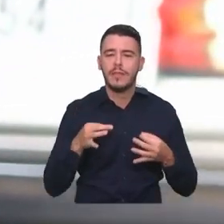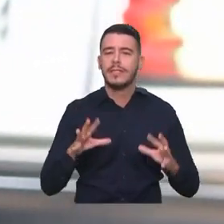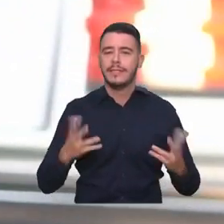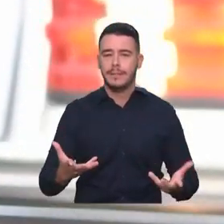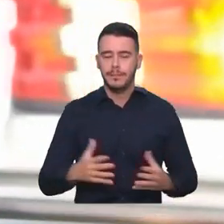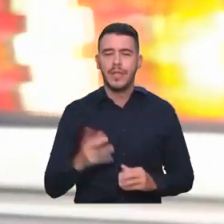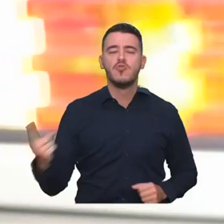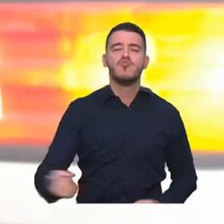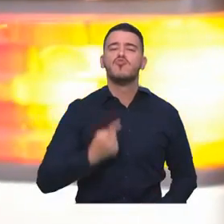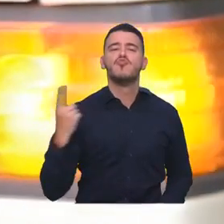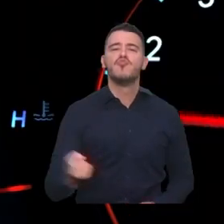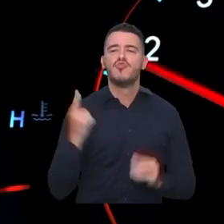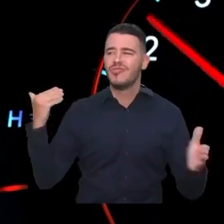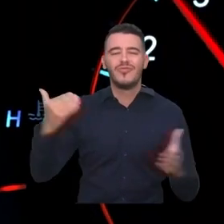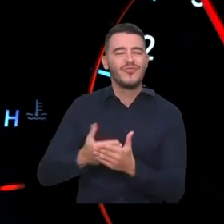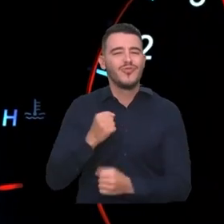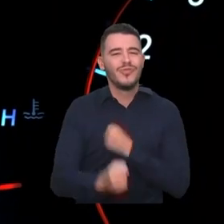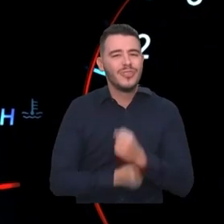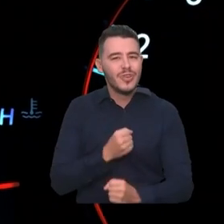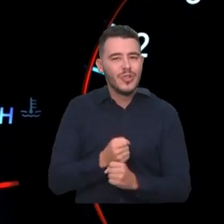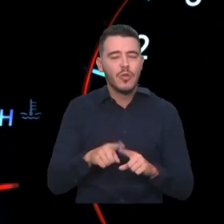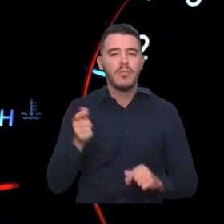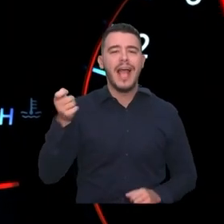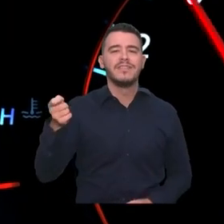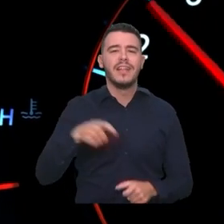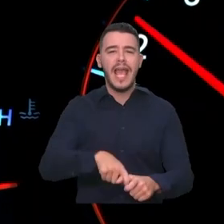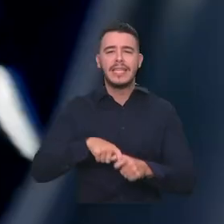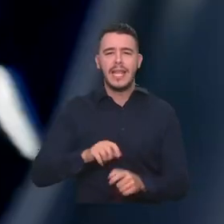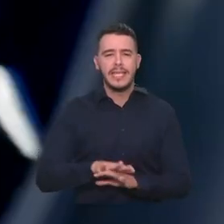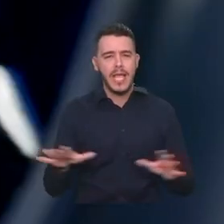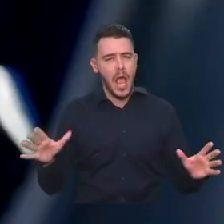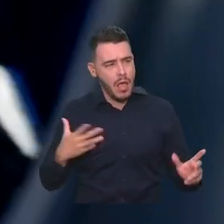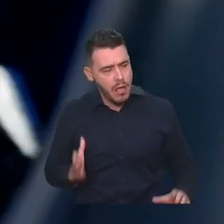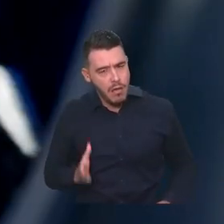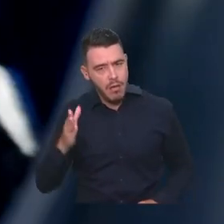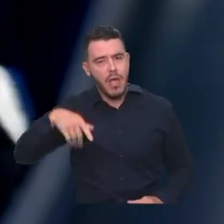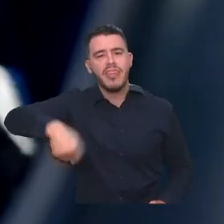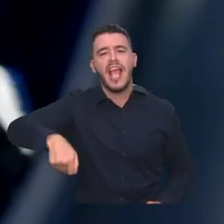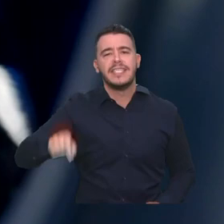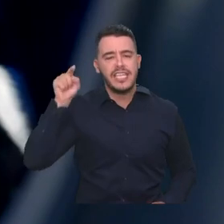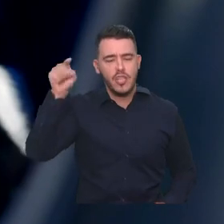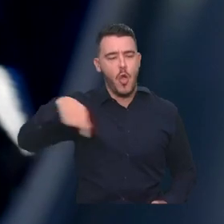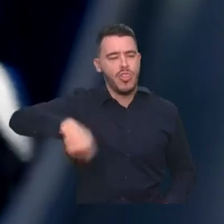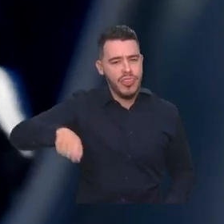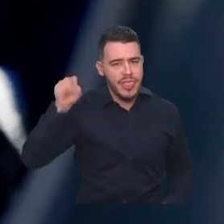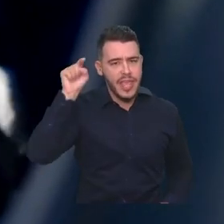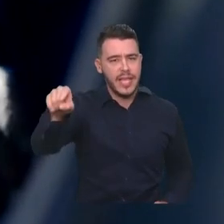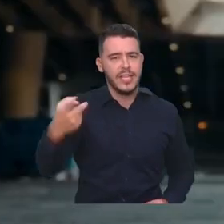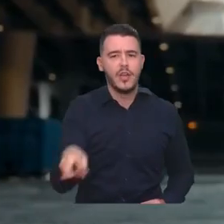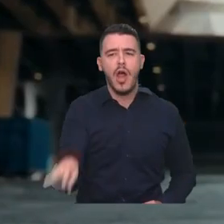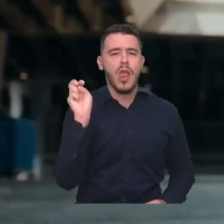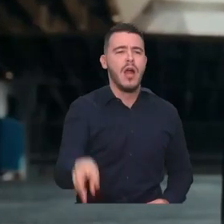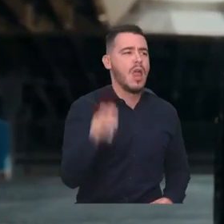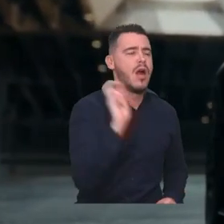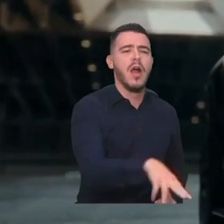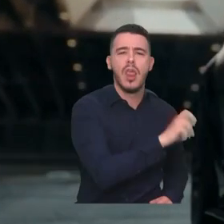Όλο και συχνότερα τα τελευταία χρόνια οι ασφαλιστικές εταιρείες προσφεύγουν στη δικαιοσύνη μετά από κλοπές γιοταχή με στόχο να αποφύγουν να πληρώσουν.